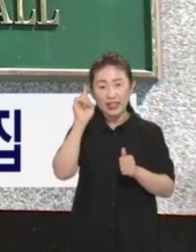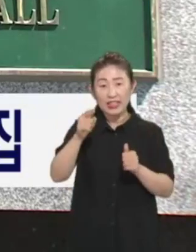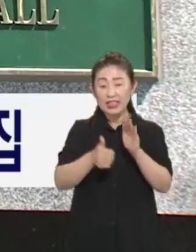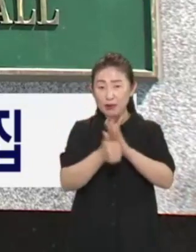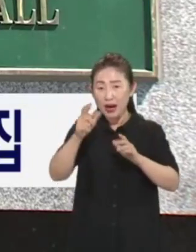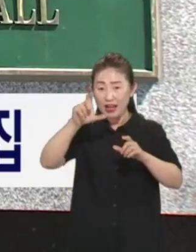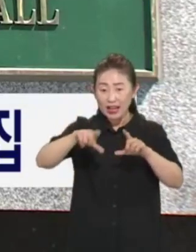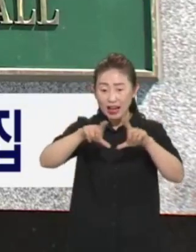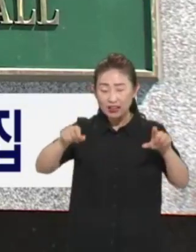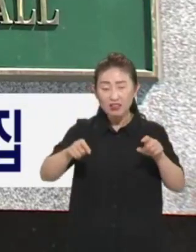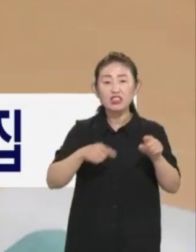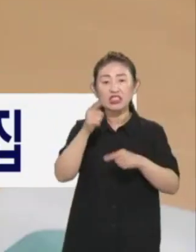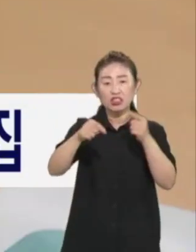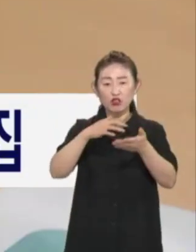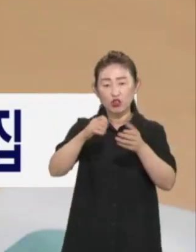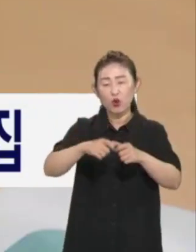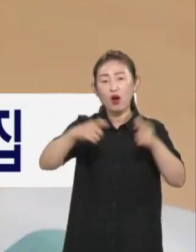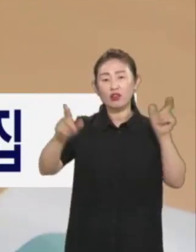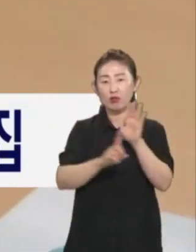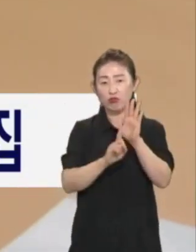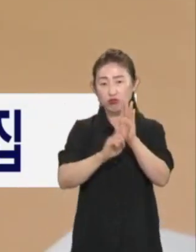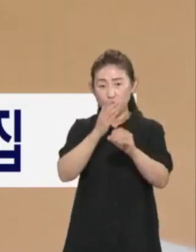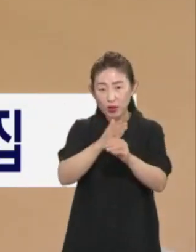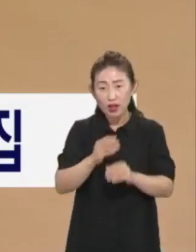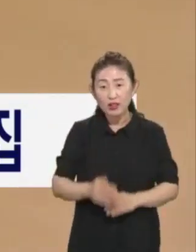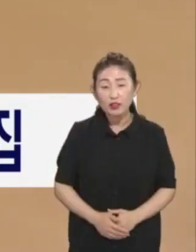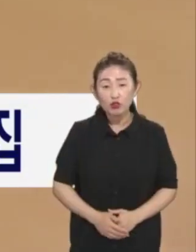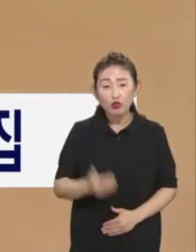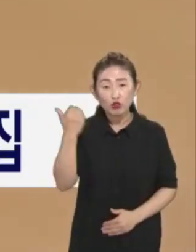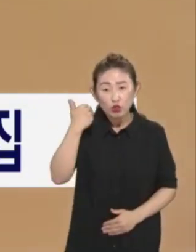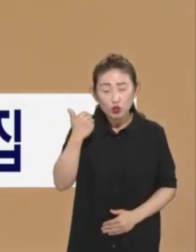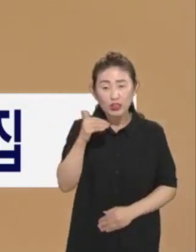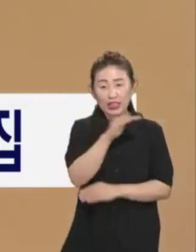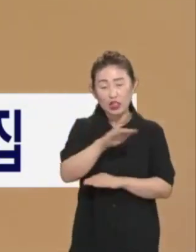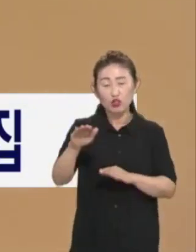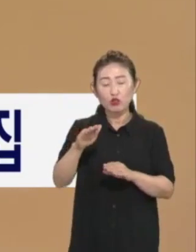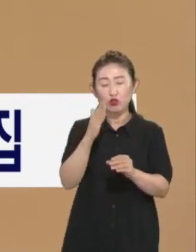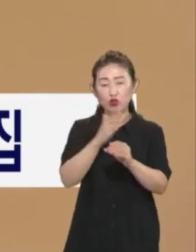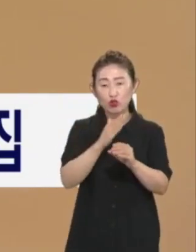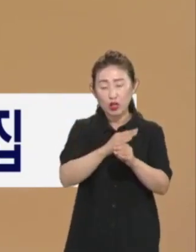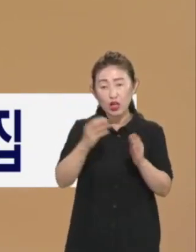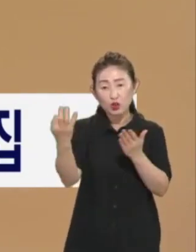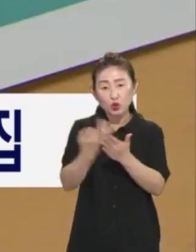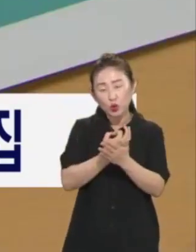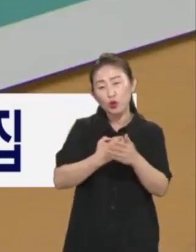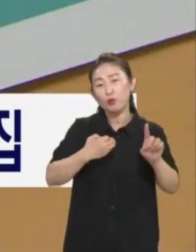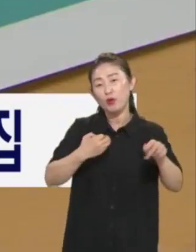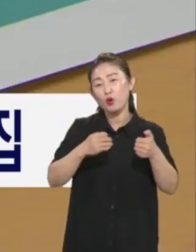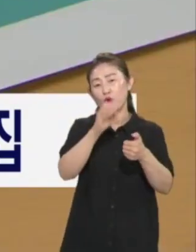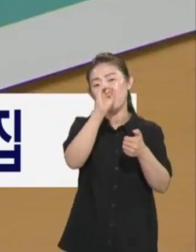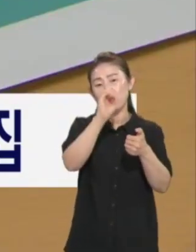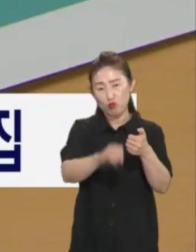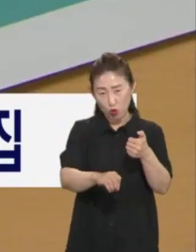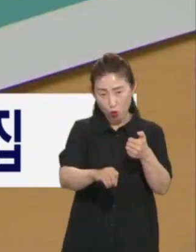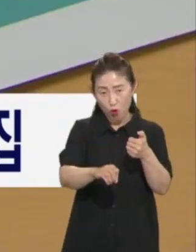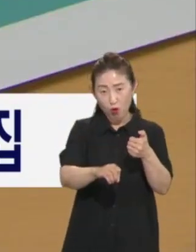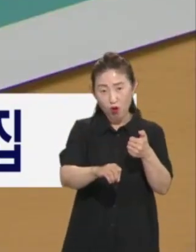희망카드 사업 참여자를 확대 모집합니다. 지원 대상은 기준 중위소득 120에서 150%